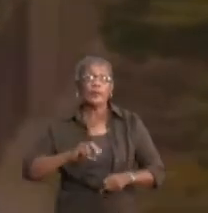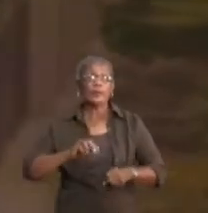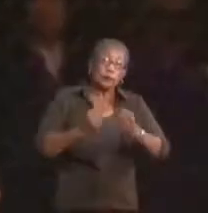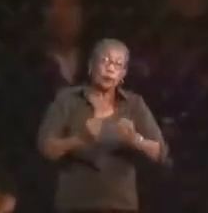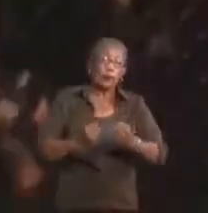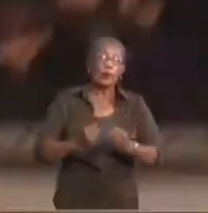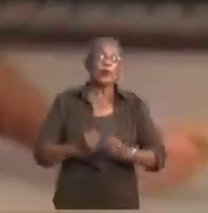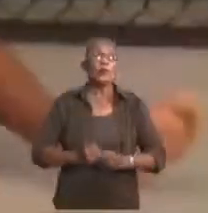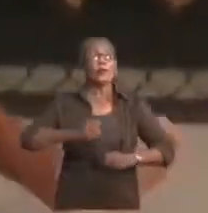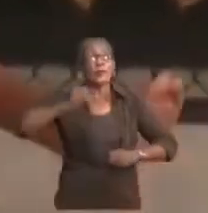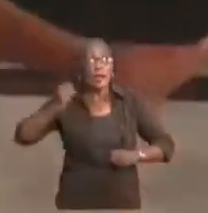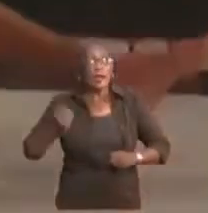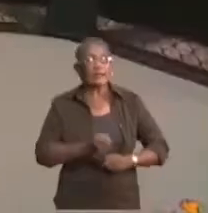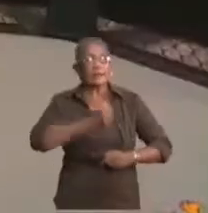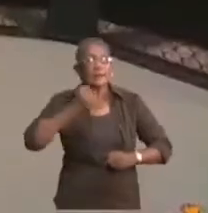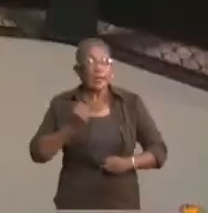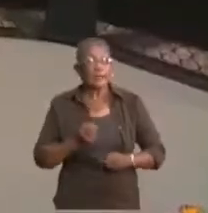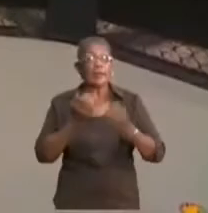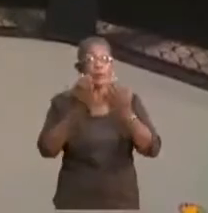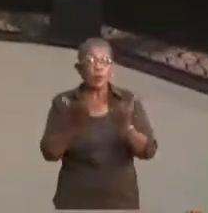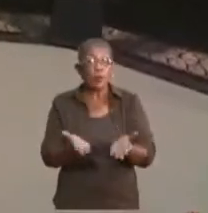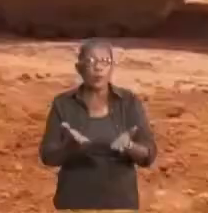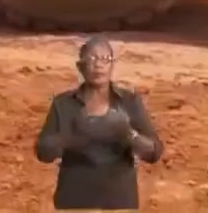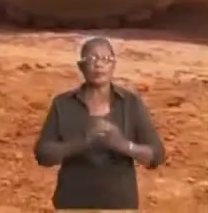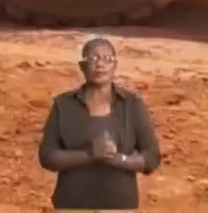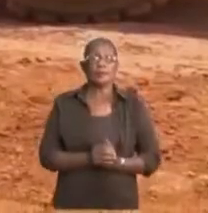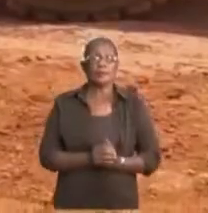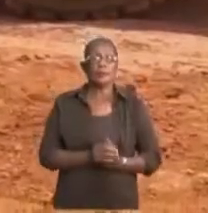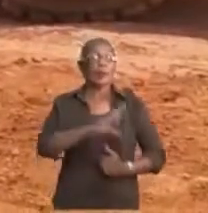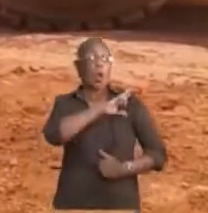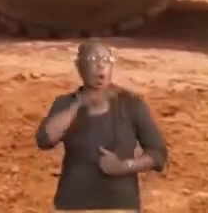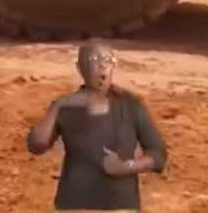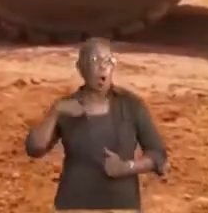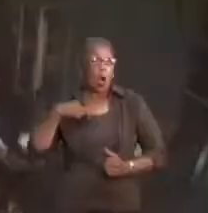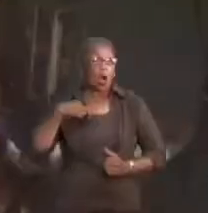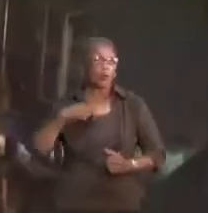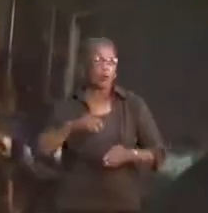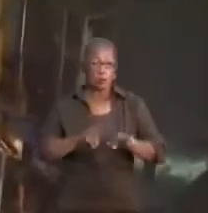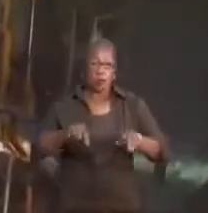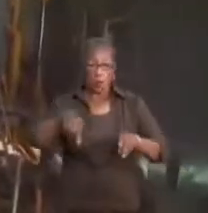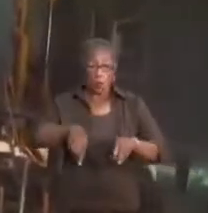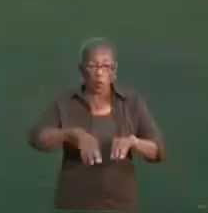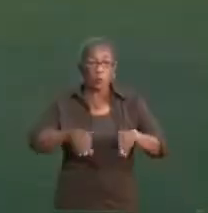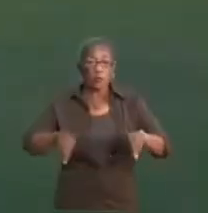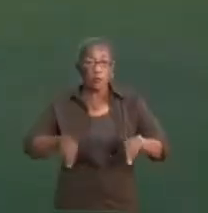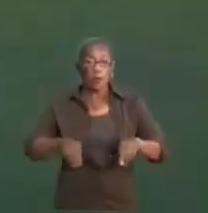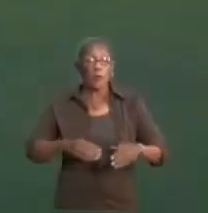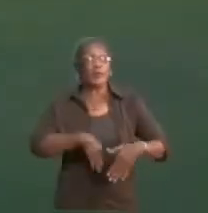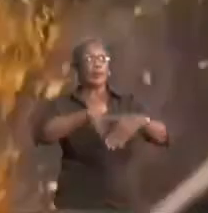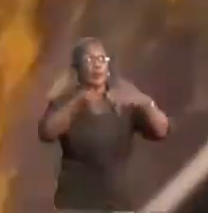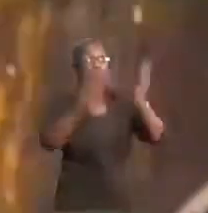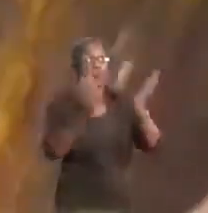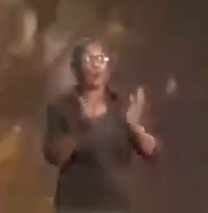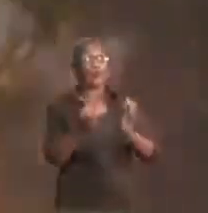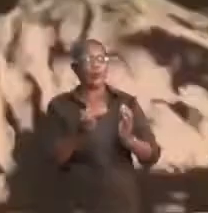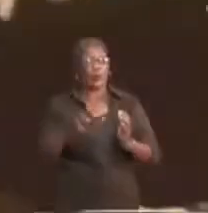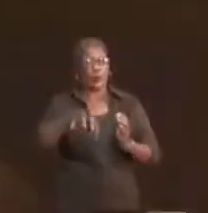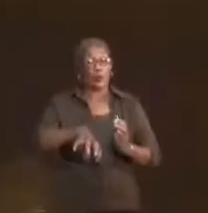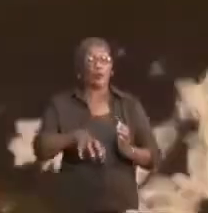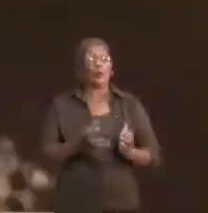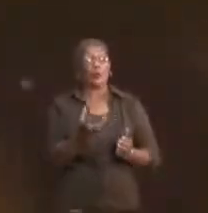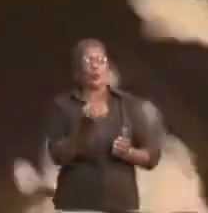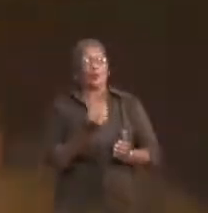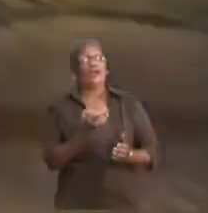van Suriname, min of meer. Kunt u zich dat voorstellen? Wat voor gelegenheid er is om het